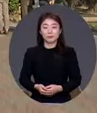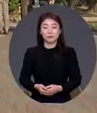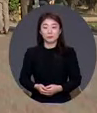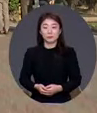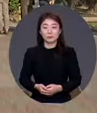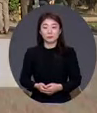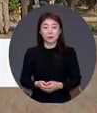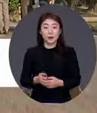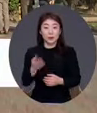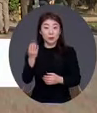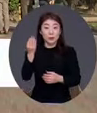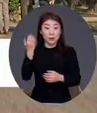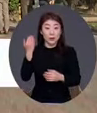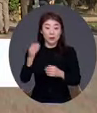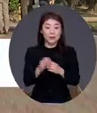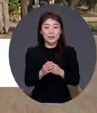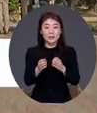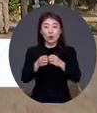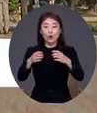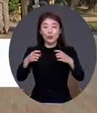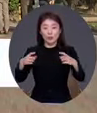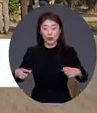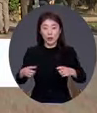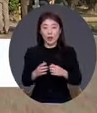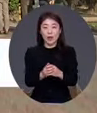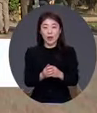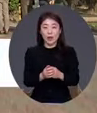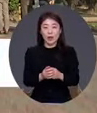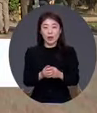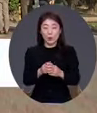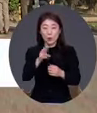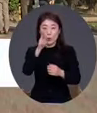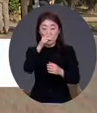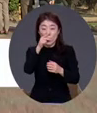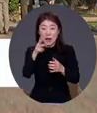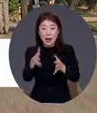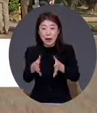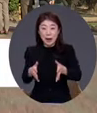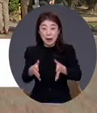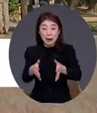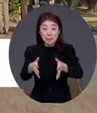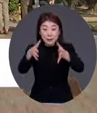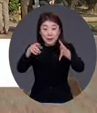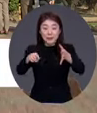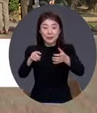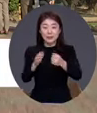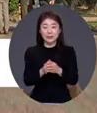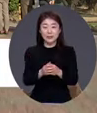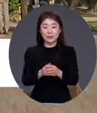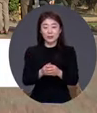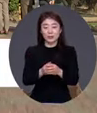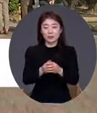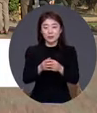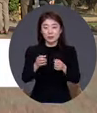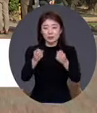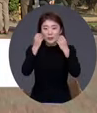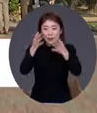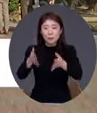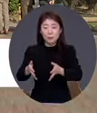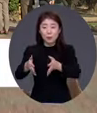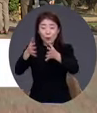애초 최근 창원에 오래된 아파트 입주민들이 조건이 까다로운 재건축에 대한 으로 리모델링을 추진하고